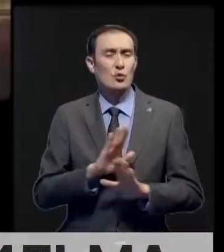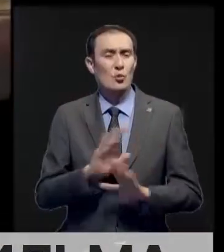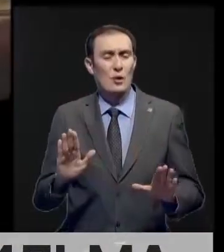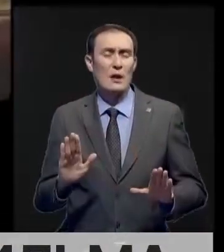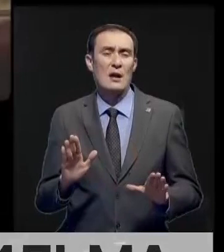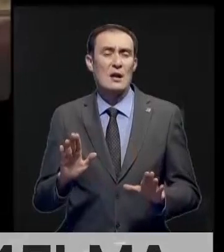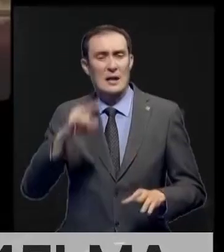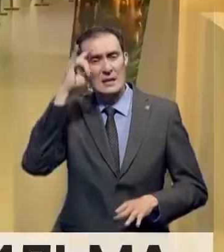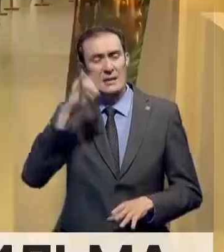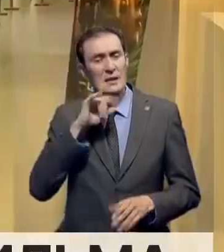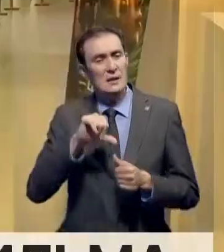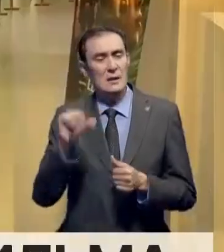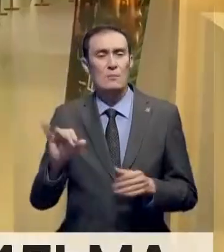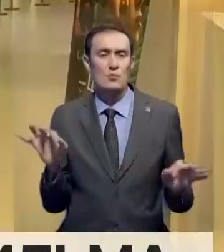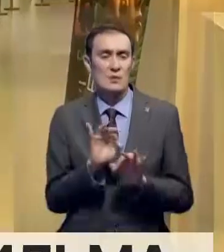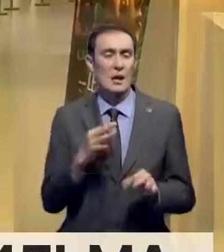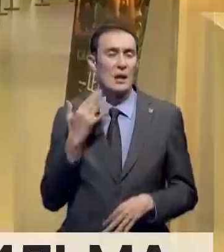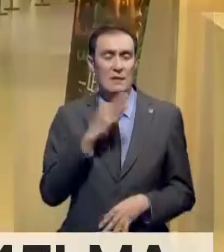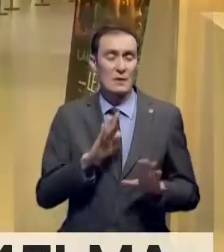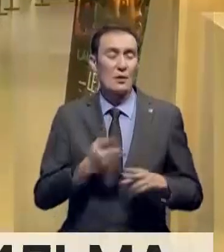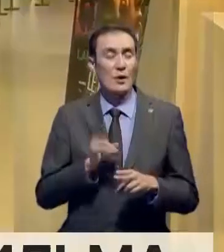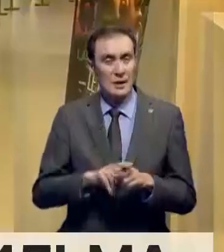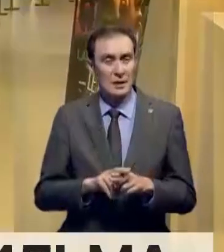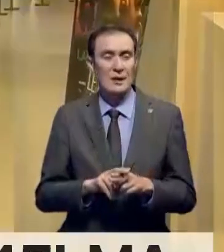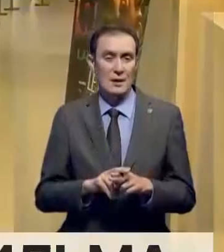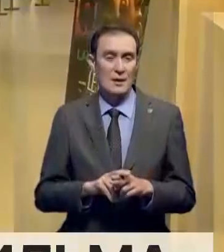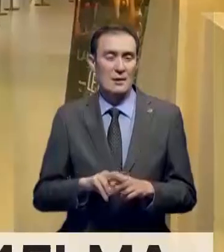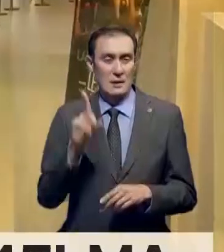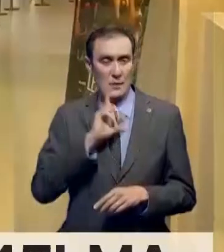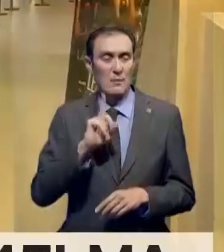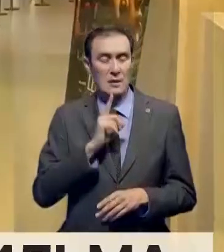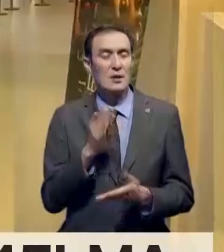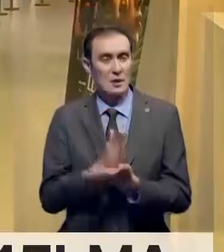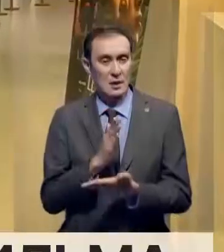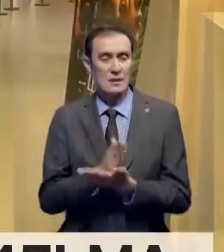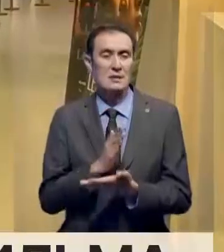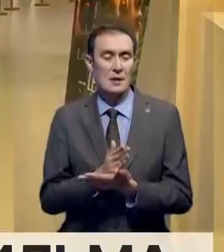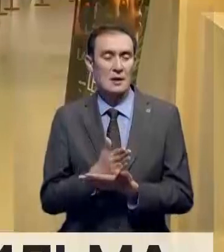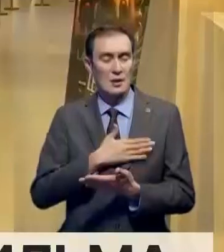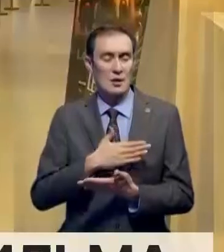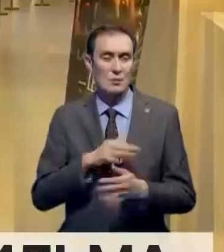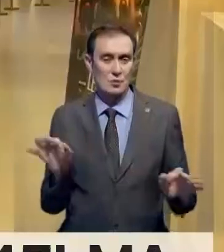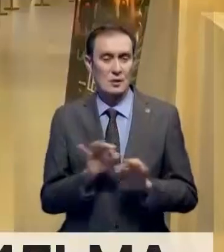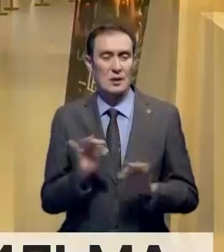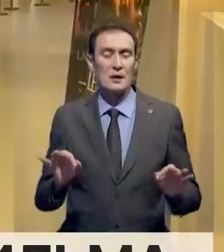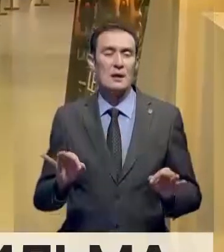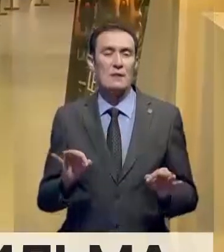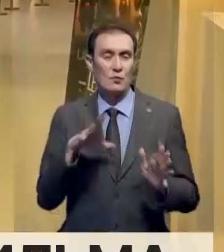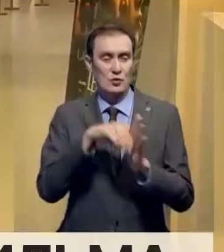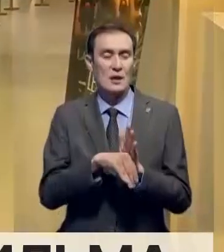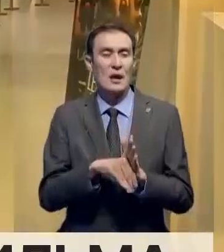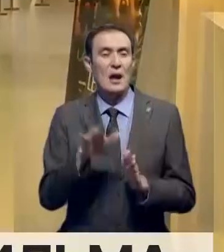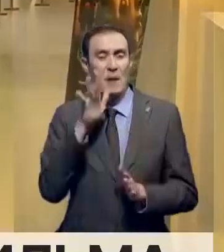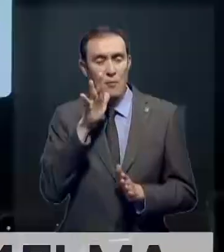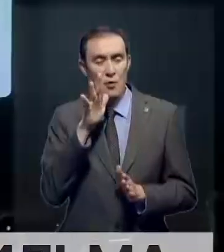фольклорная музыка, да, это, но это оттенки, тем не менее, все переданы, на мой взгляд, и